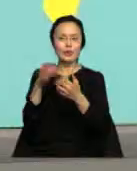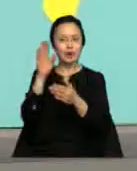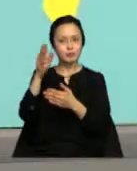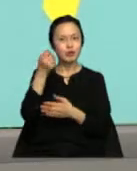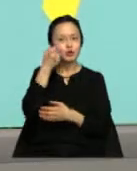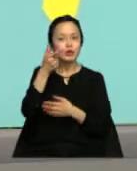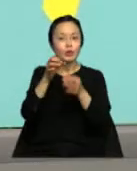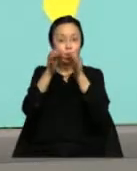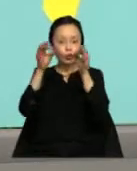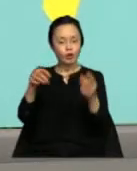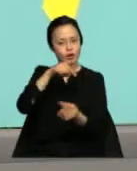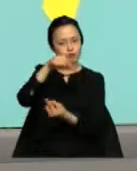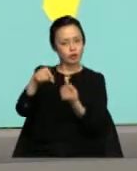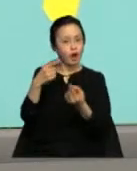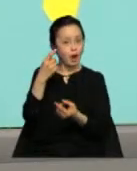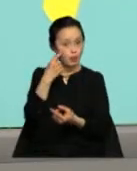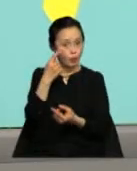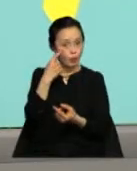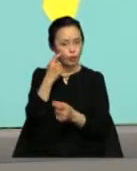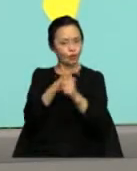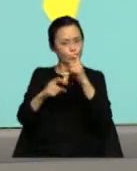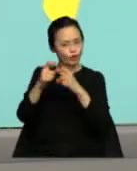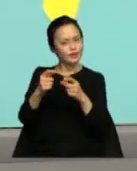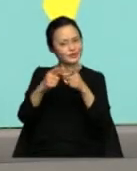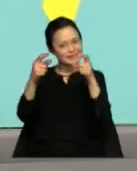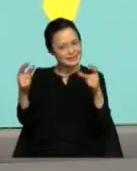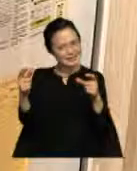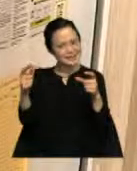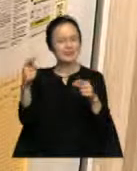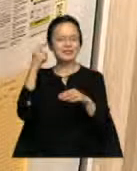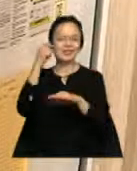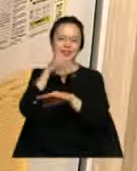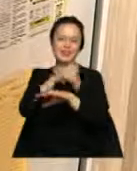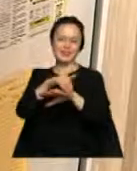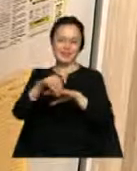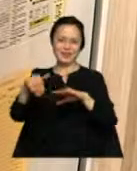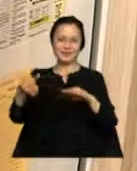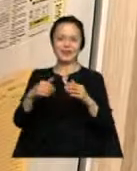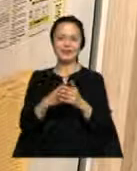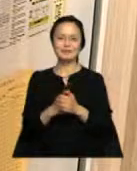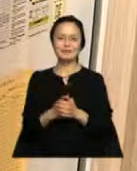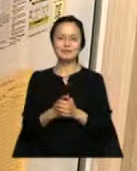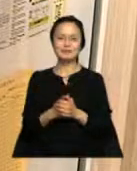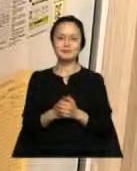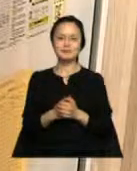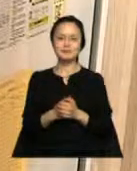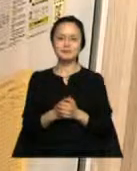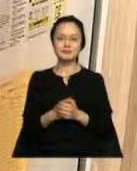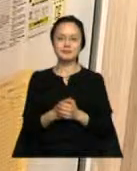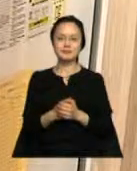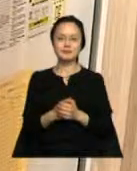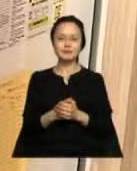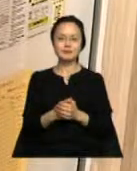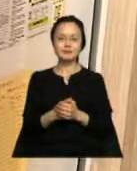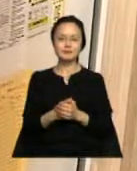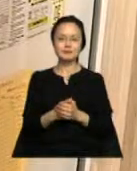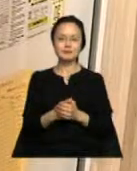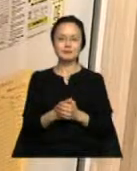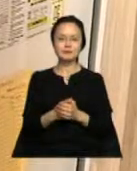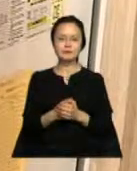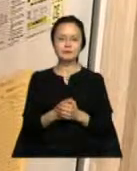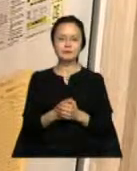거친 뒤 냉장고의 추가 설치 여부를 결정할 예정입니다. 딜라이브 서울 경기 케이블TV 이재용입니다.